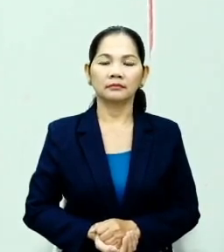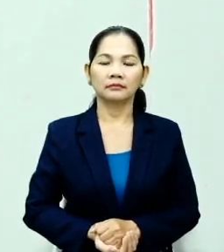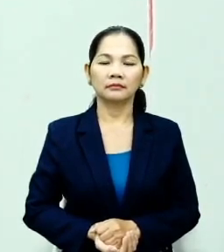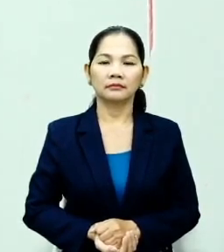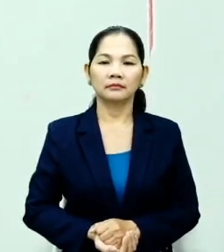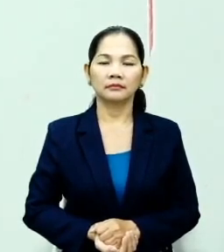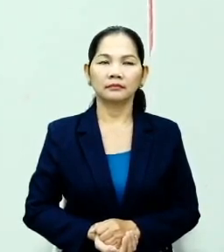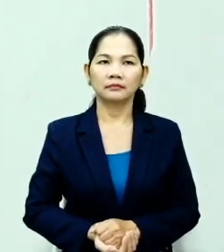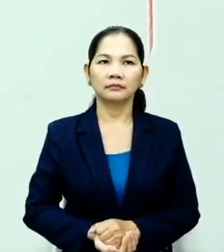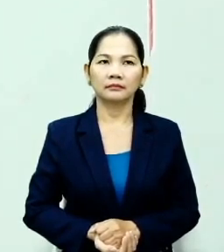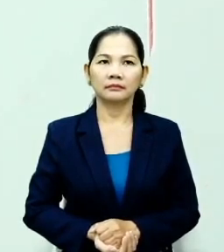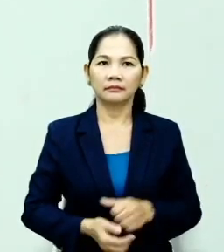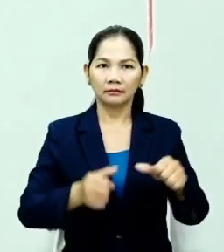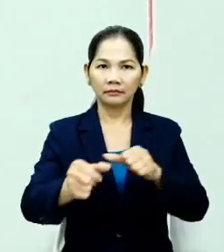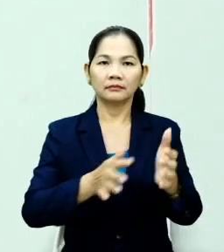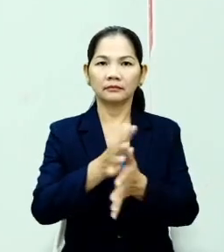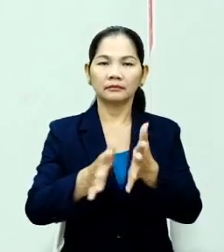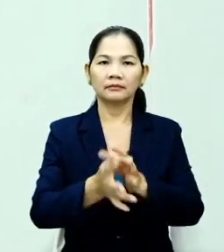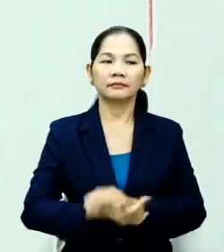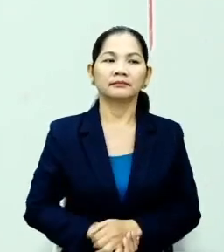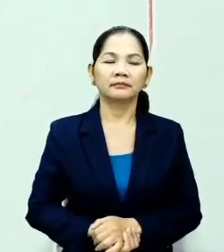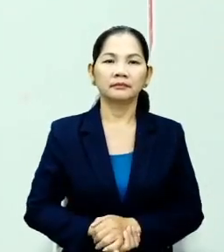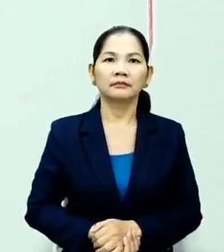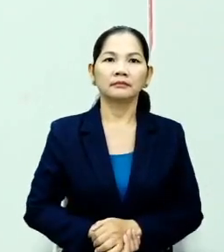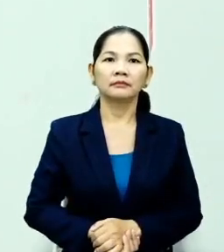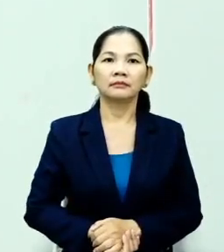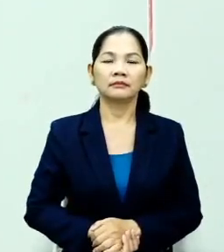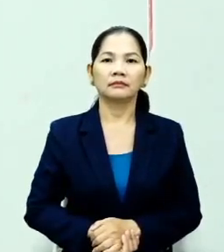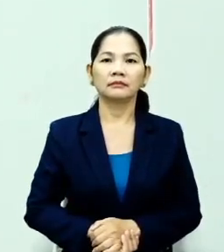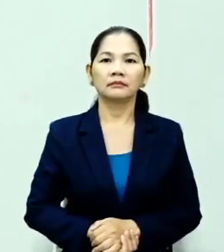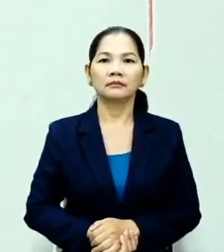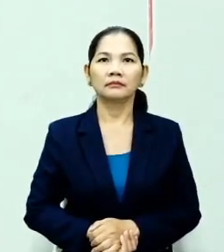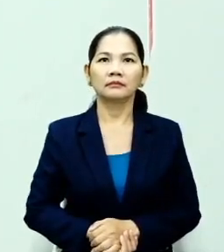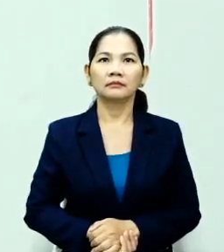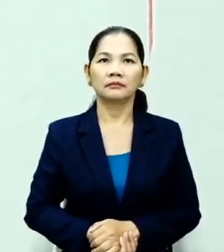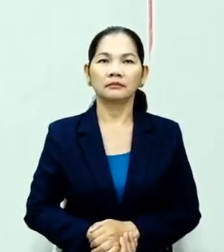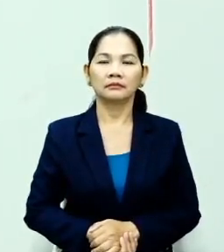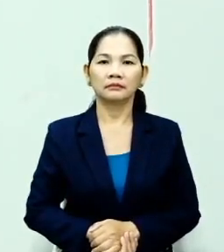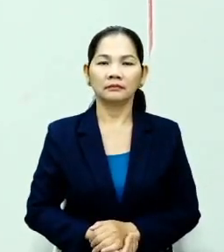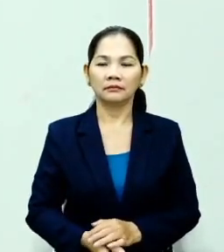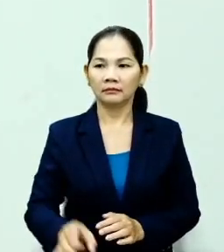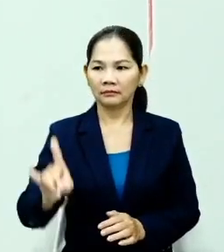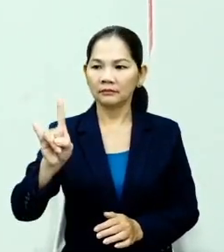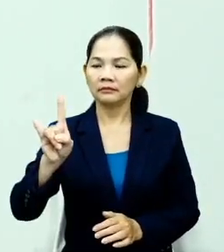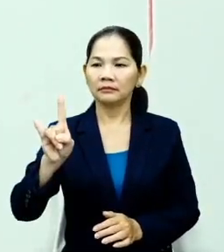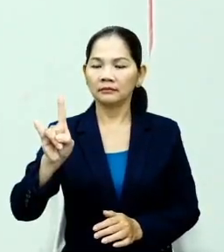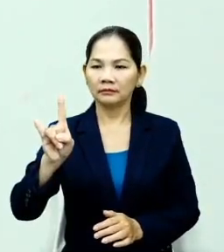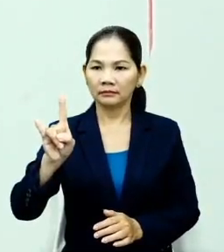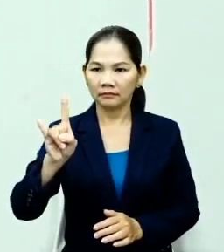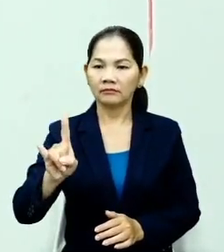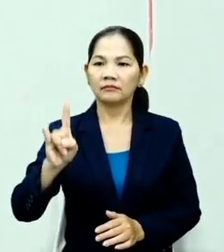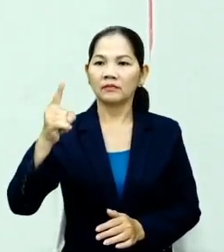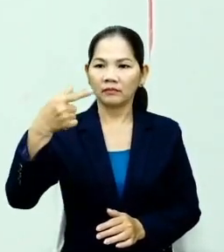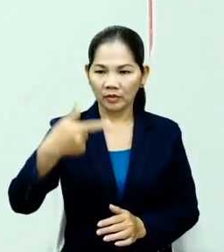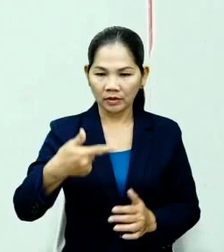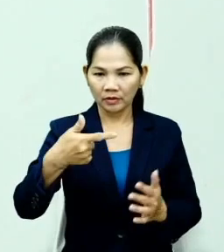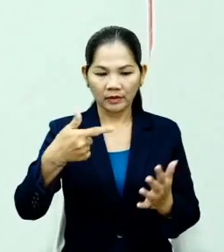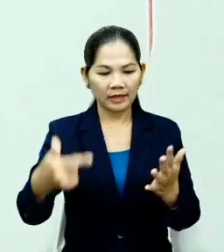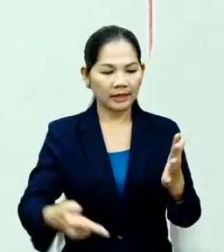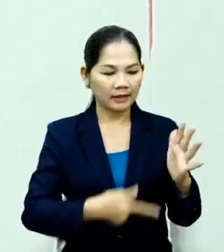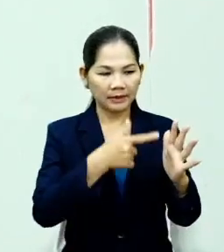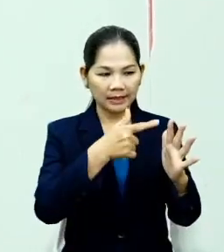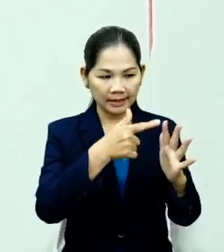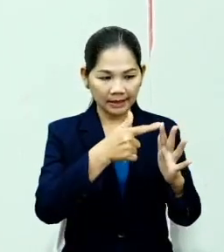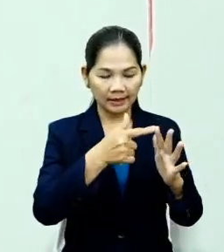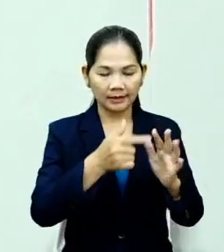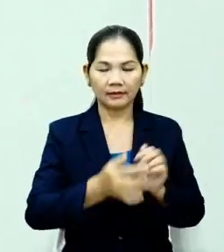chà ấy là con ăn cho mùi nhạc rú tặng ở kia chà mà chô ý mà chi